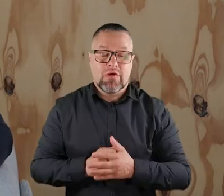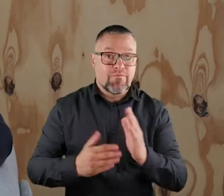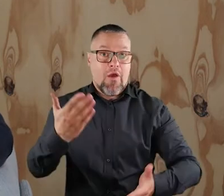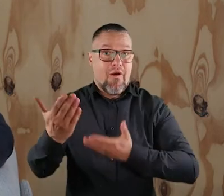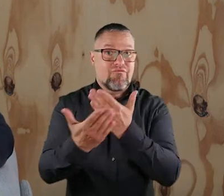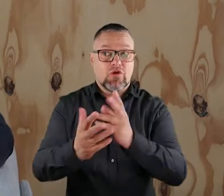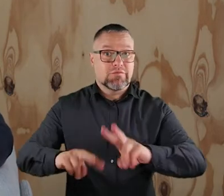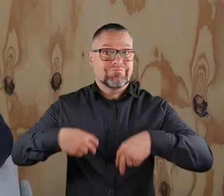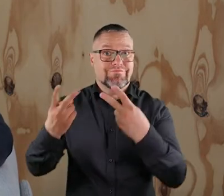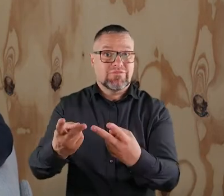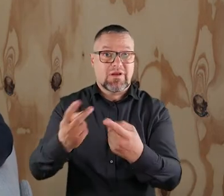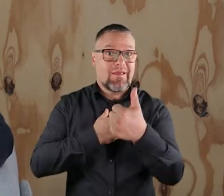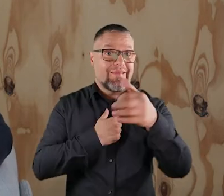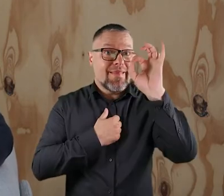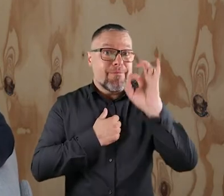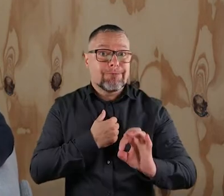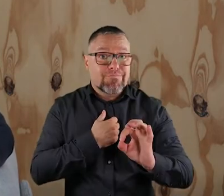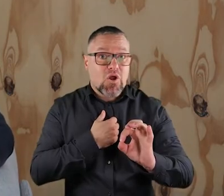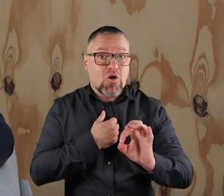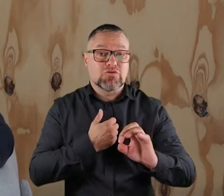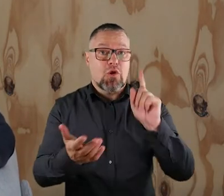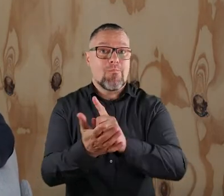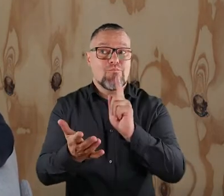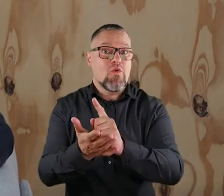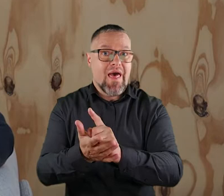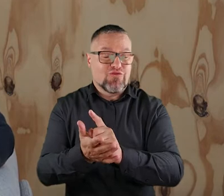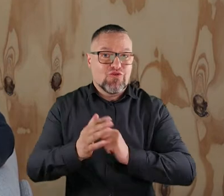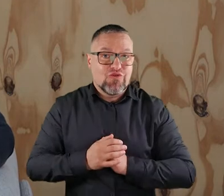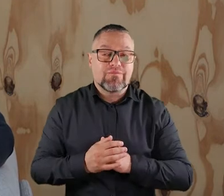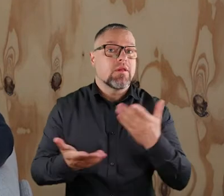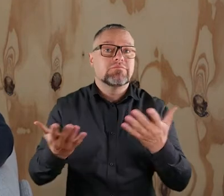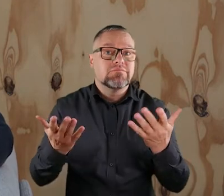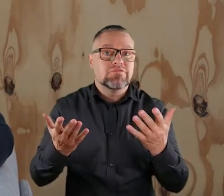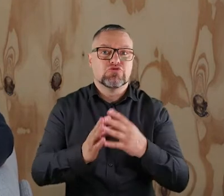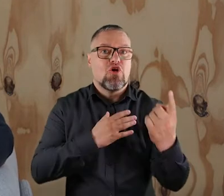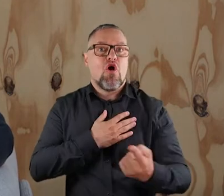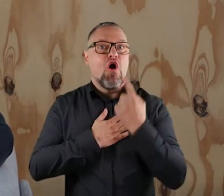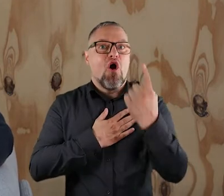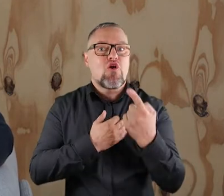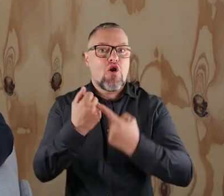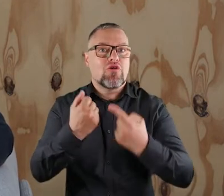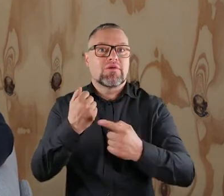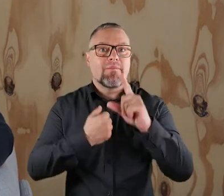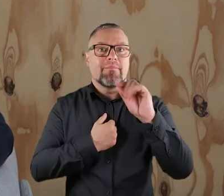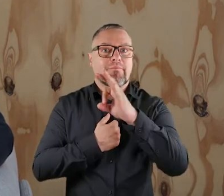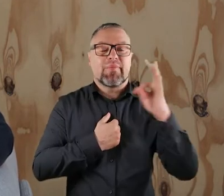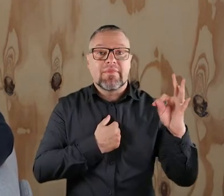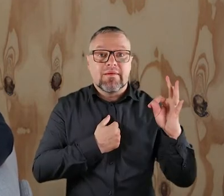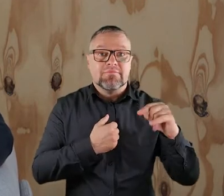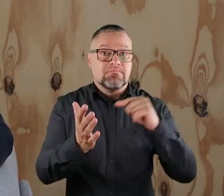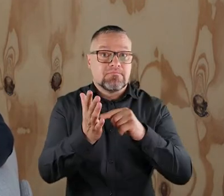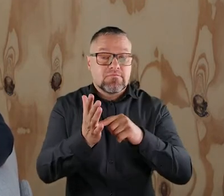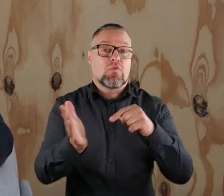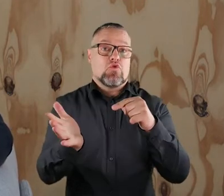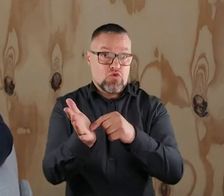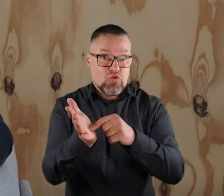bo wniosek o przekazanie Państwa 1% podatku dochodowego znajduje się w corocznym zeznaniu podatkowym.